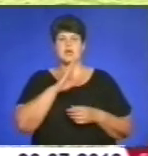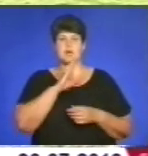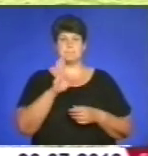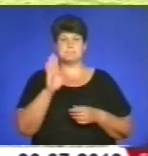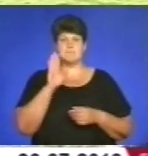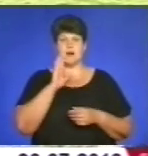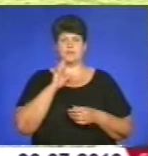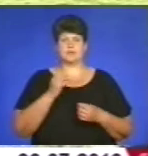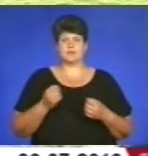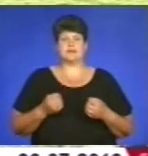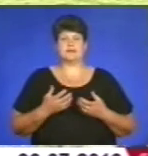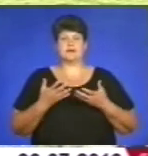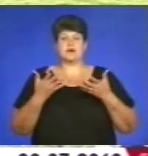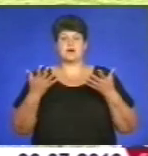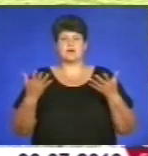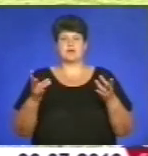надихає